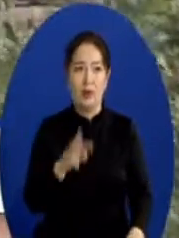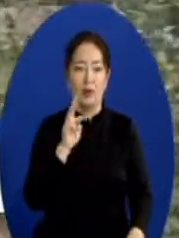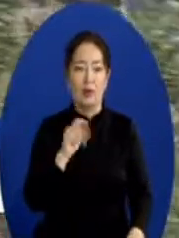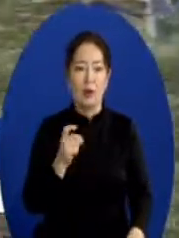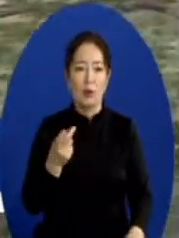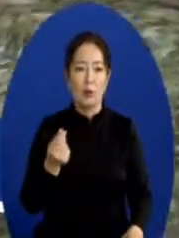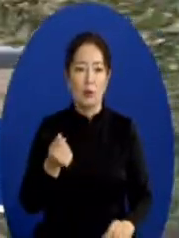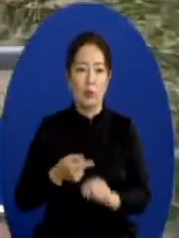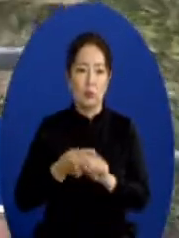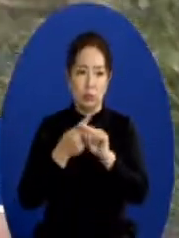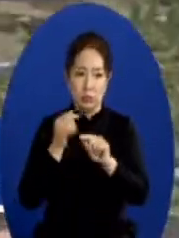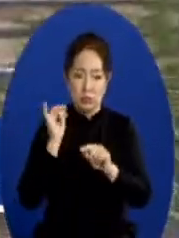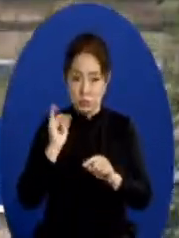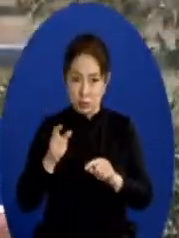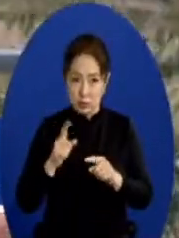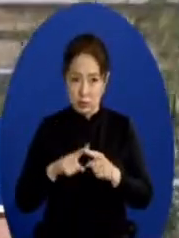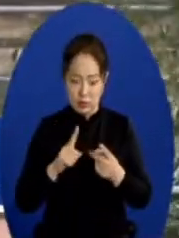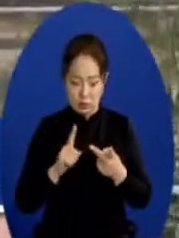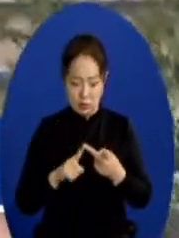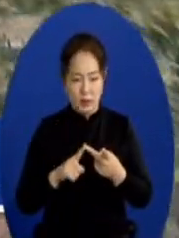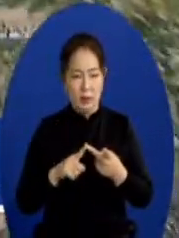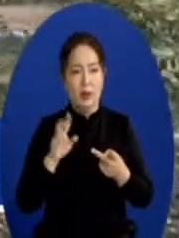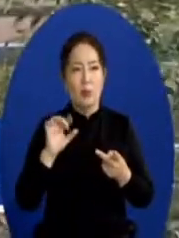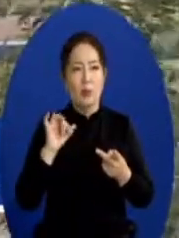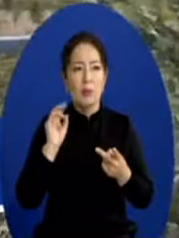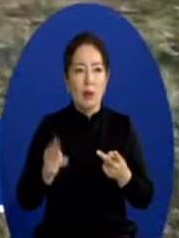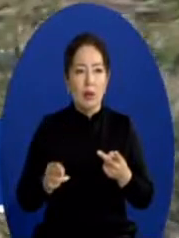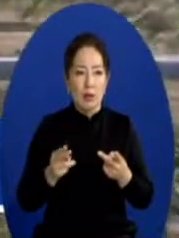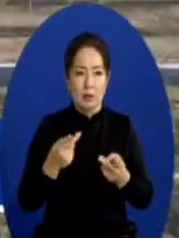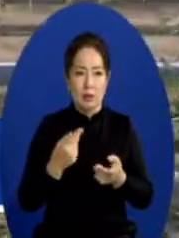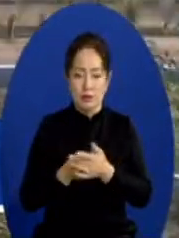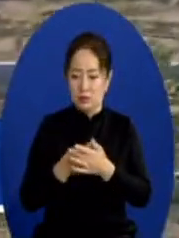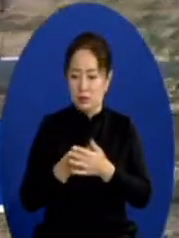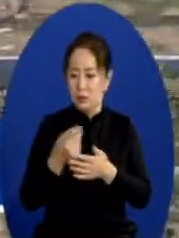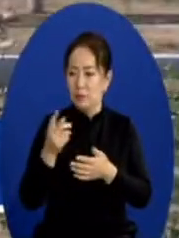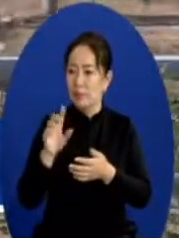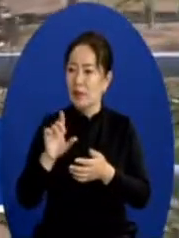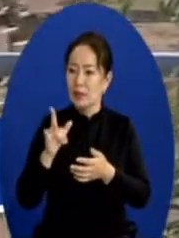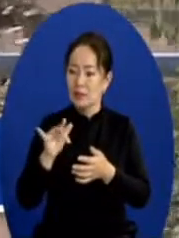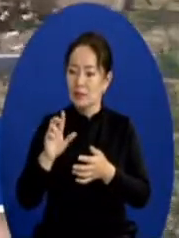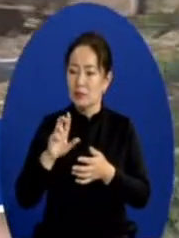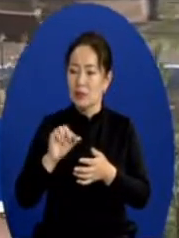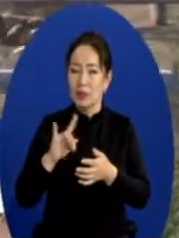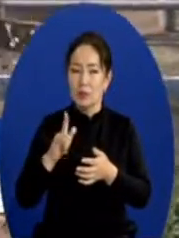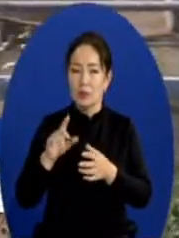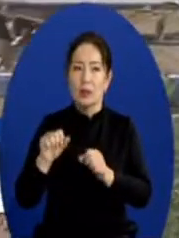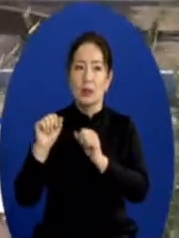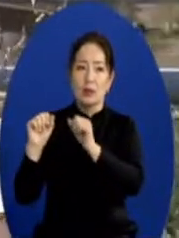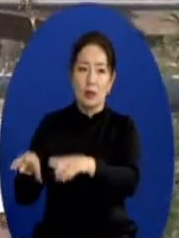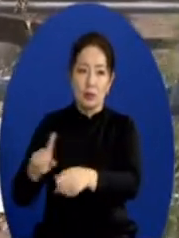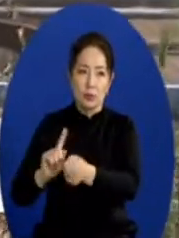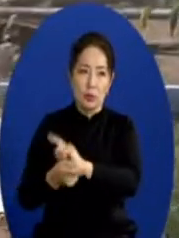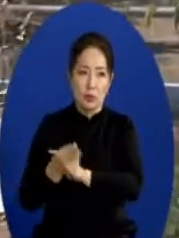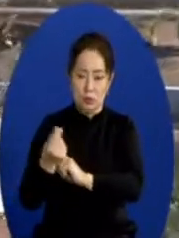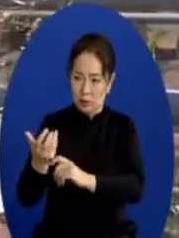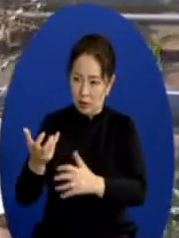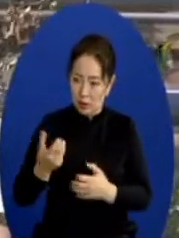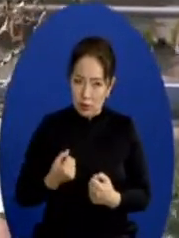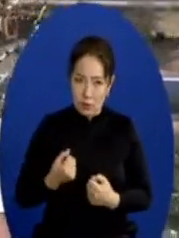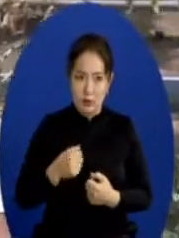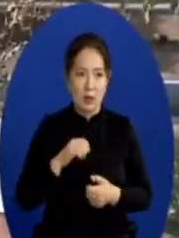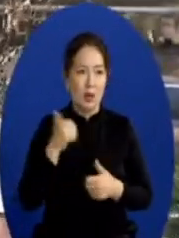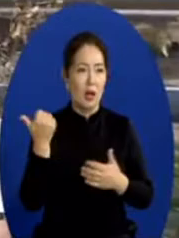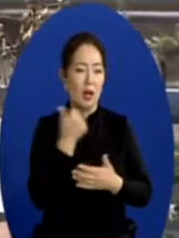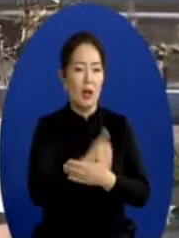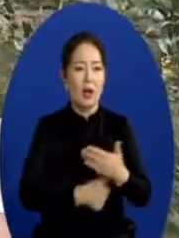махны чинь үнэ өөрөө их өндөр үнэтэй байгаа болохоро бид нэ банкнаас одоо барьцаандж одоо мөнгө авахд хангалттай